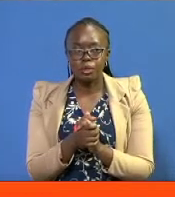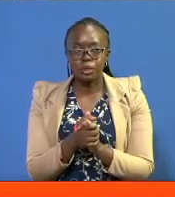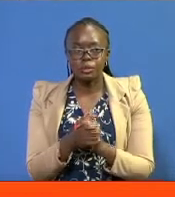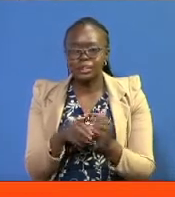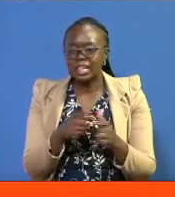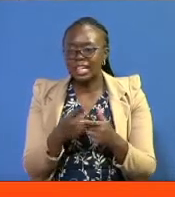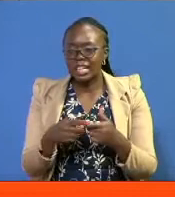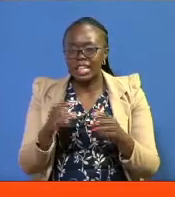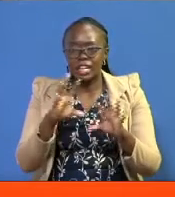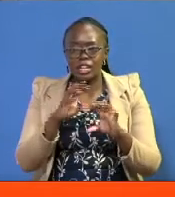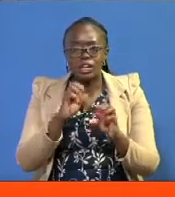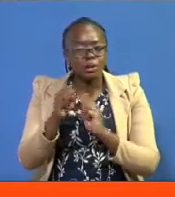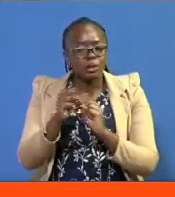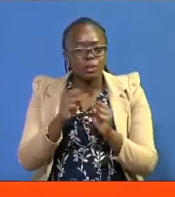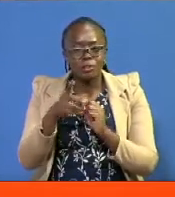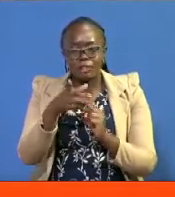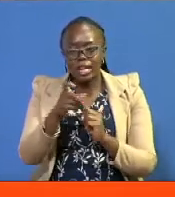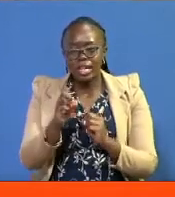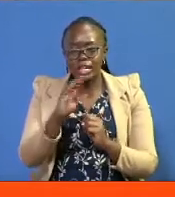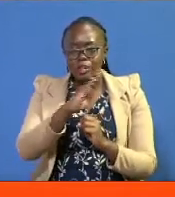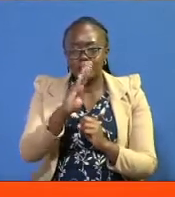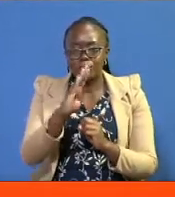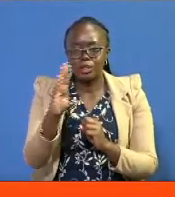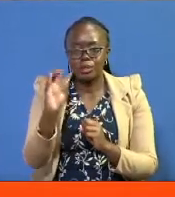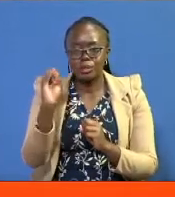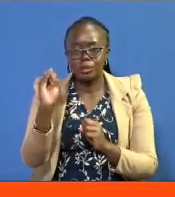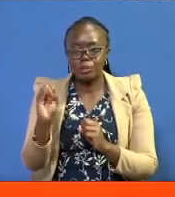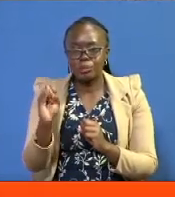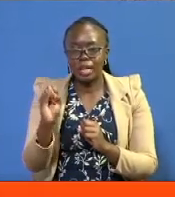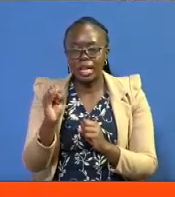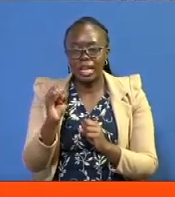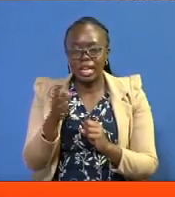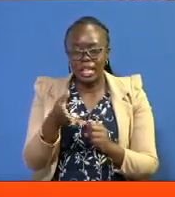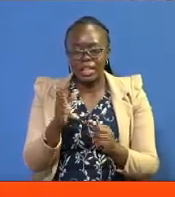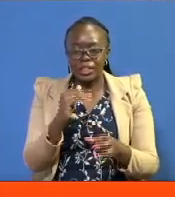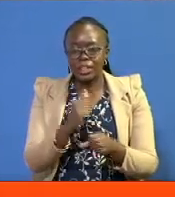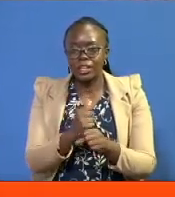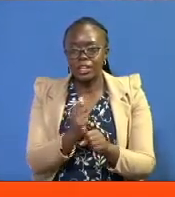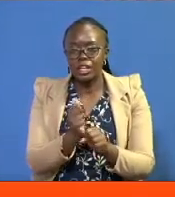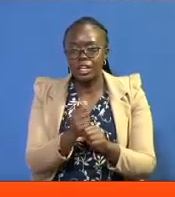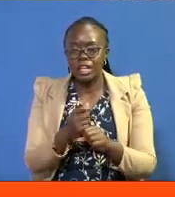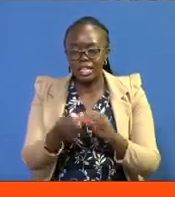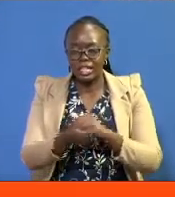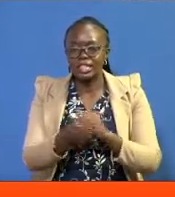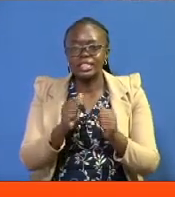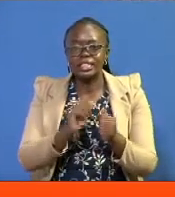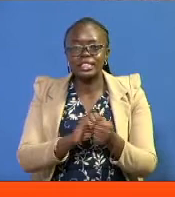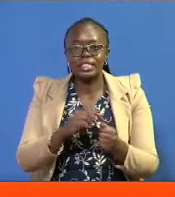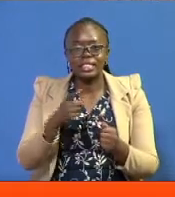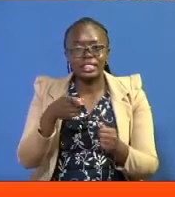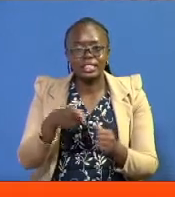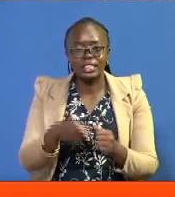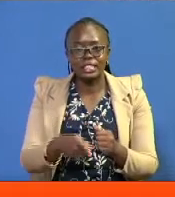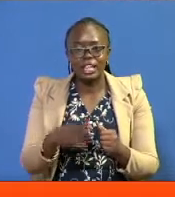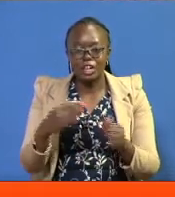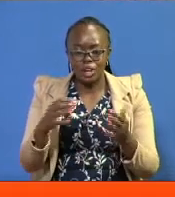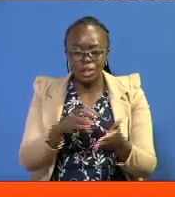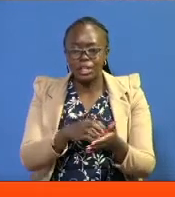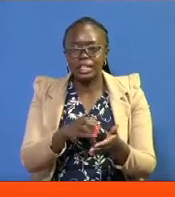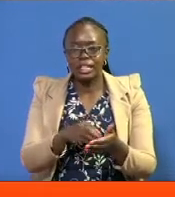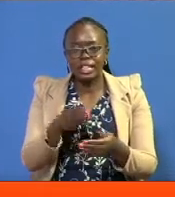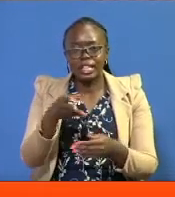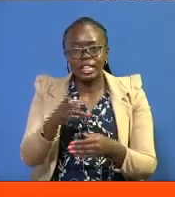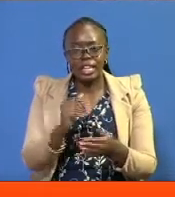Kinyang'anyiro cha kuokoa mchakato mswada wa BBI unaopendekeza kufanyia katiba mageuzi kimekwea hadi mahakama ya